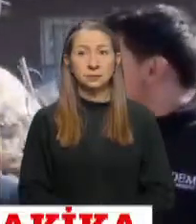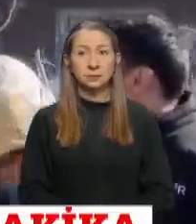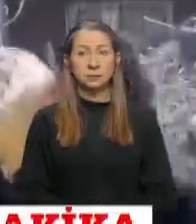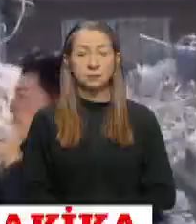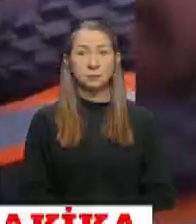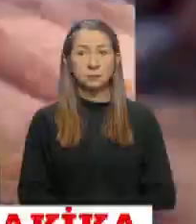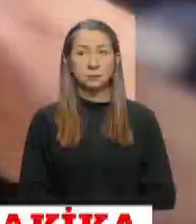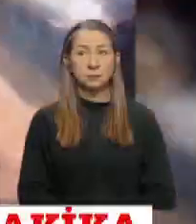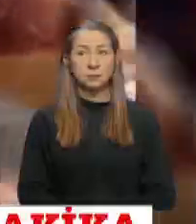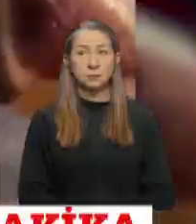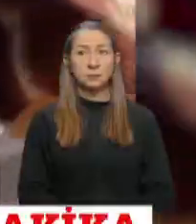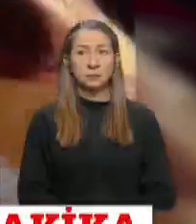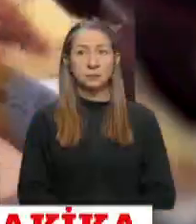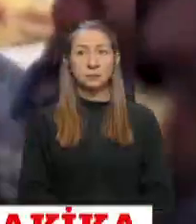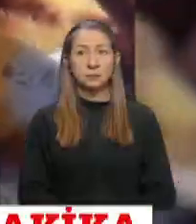Şurayı açın